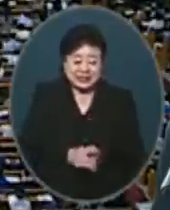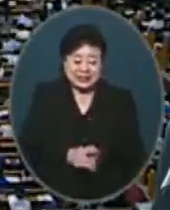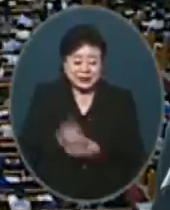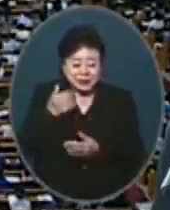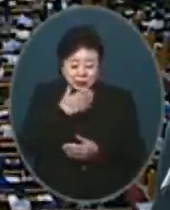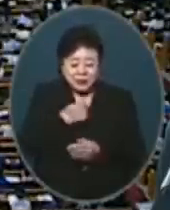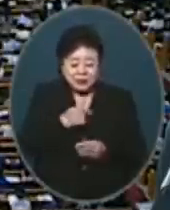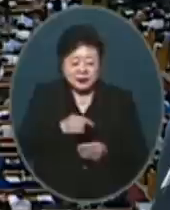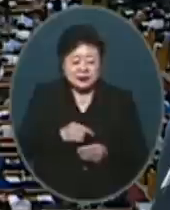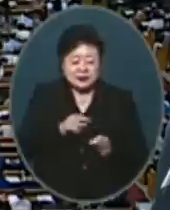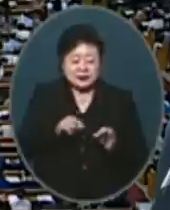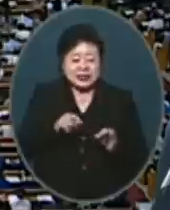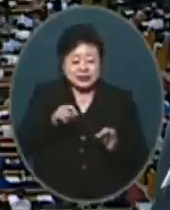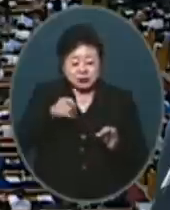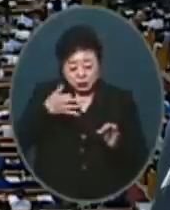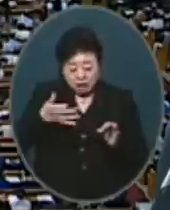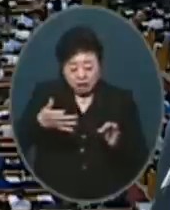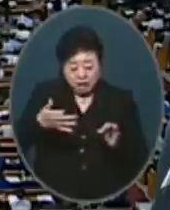누가복음 10장 19절에는